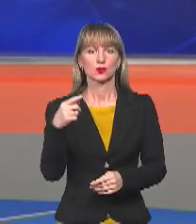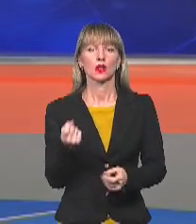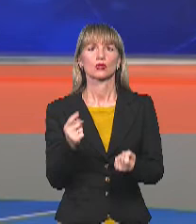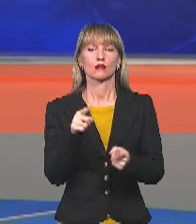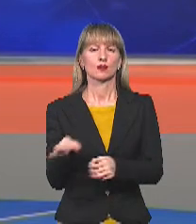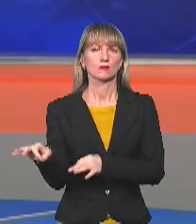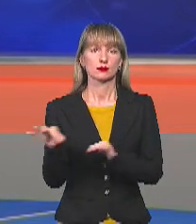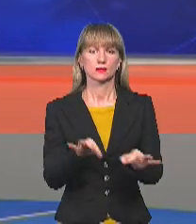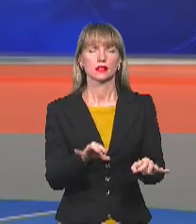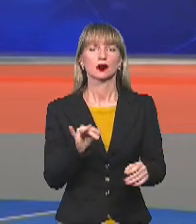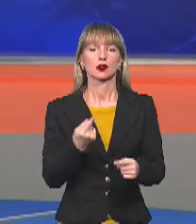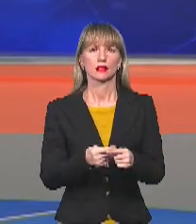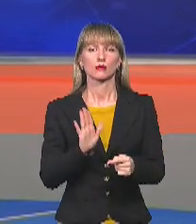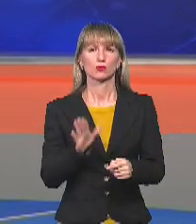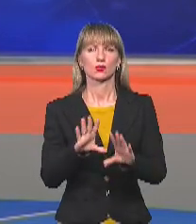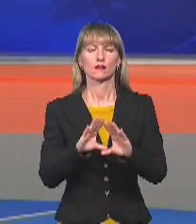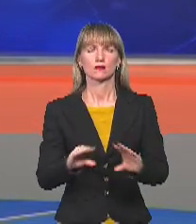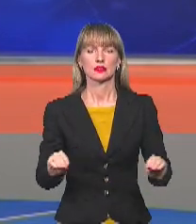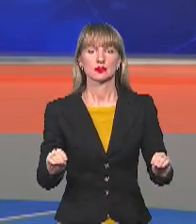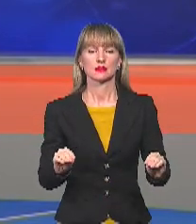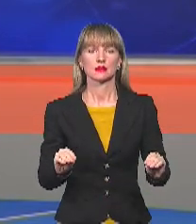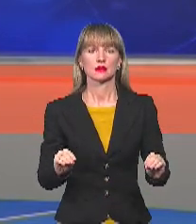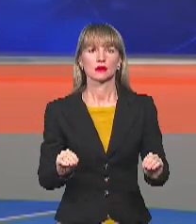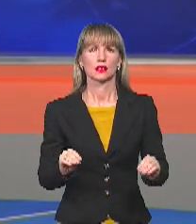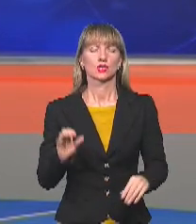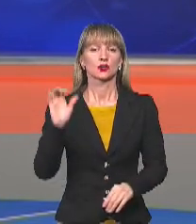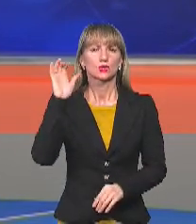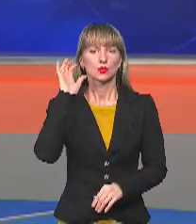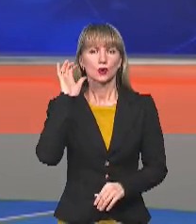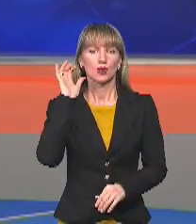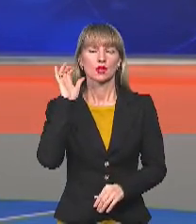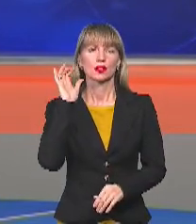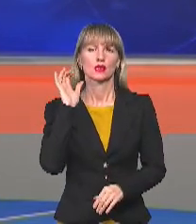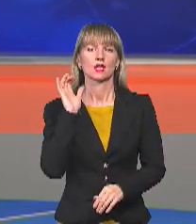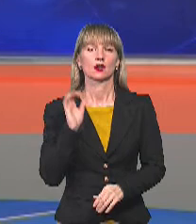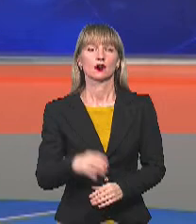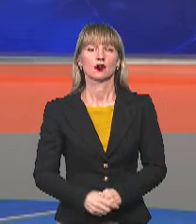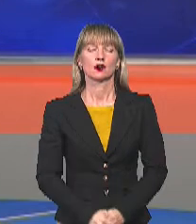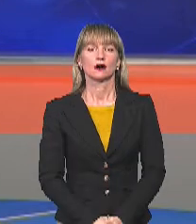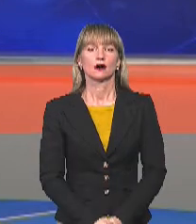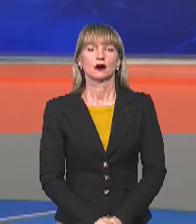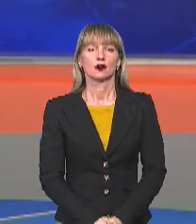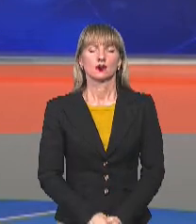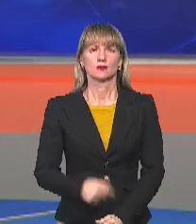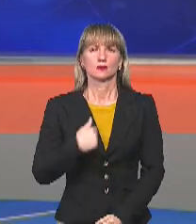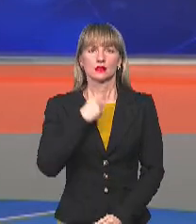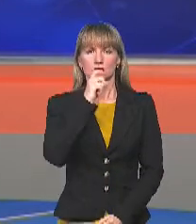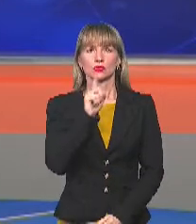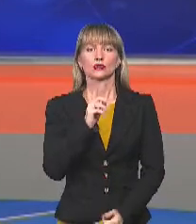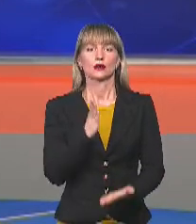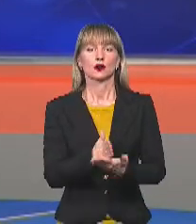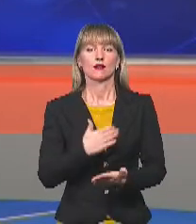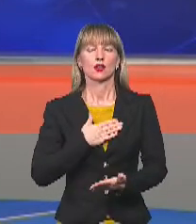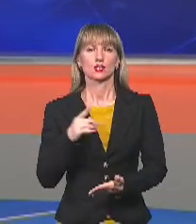ви приїхали. І на цьому буде все. Слухайте, ну, я навіть не розумію, що відбувається в